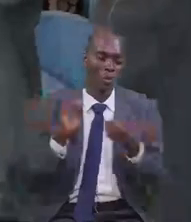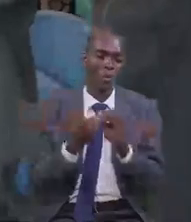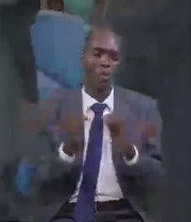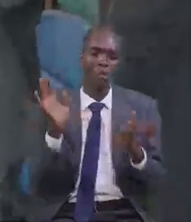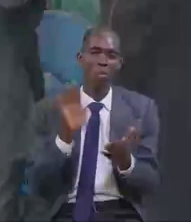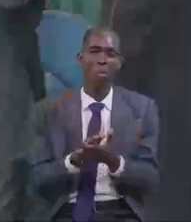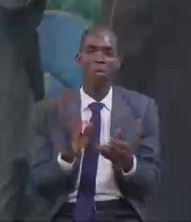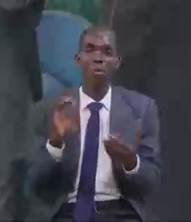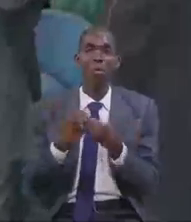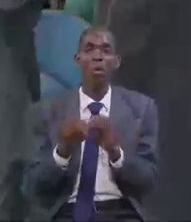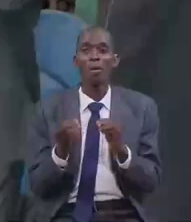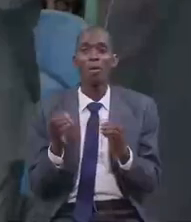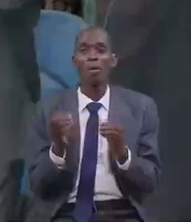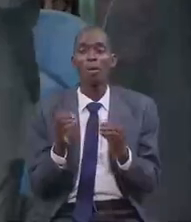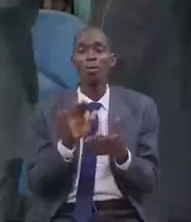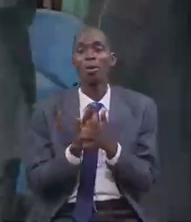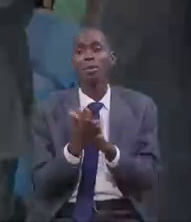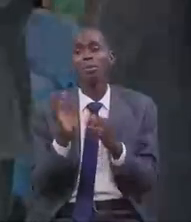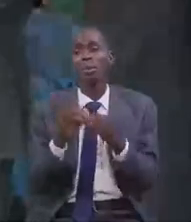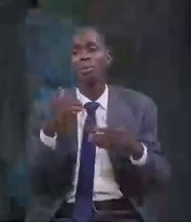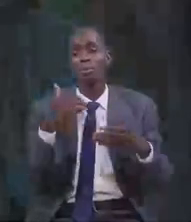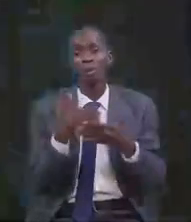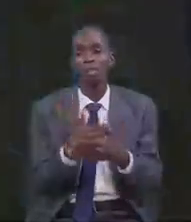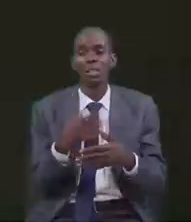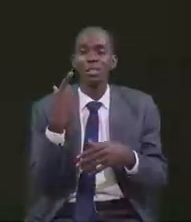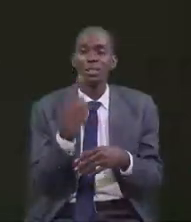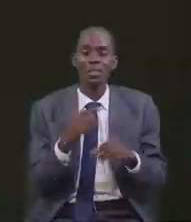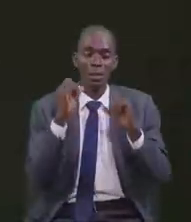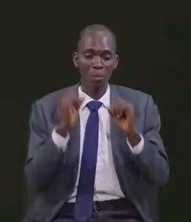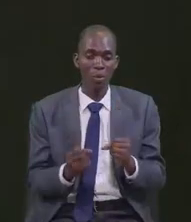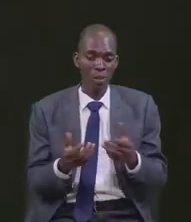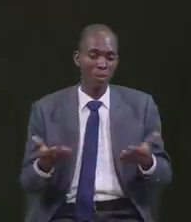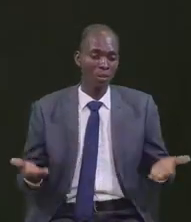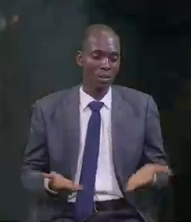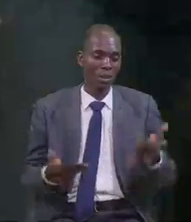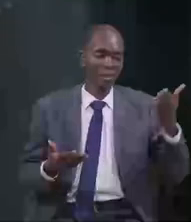va se rejoindre. La puissance ici, la puissance là-bas va se rapprocher.